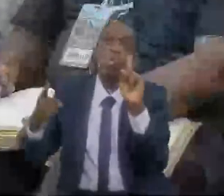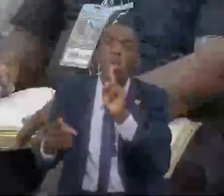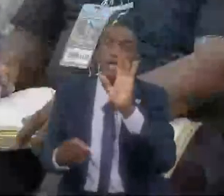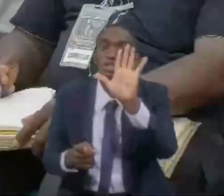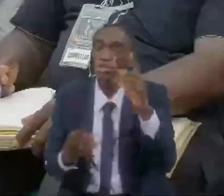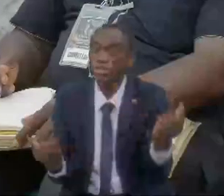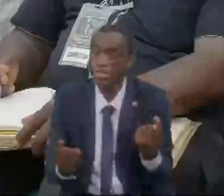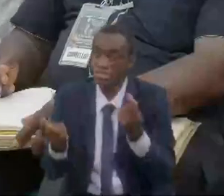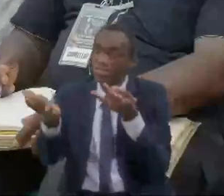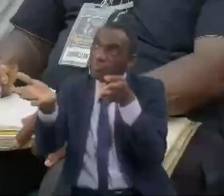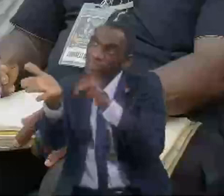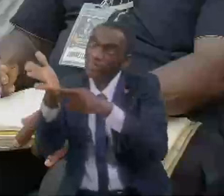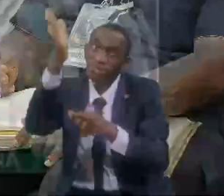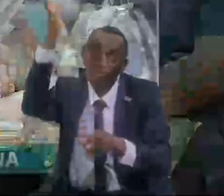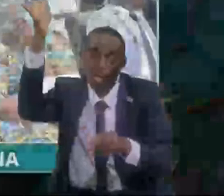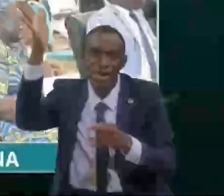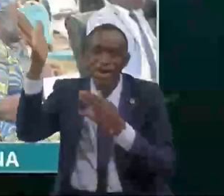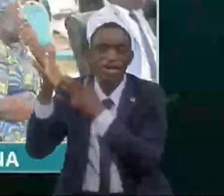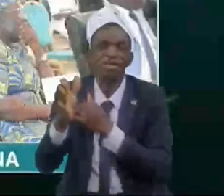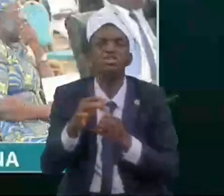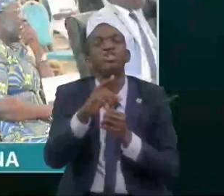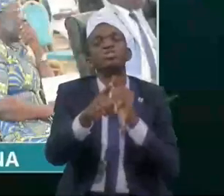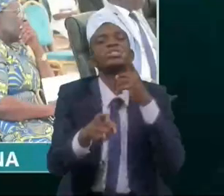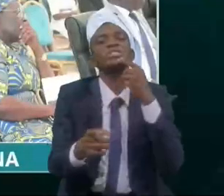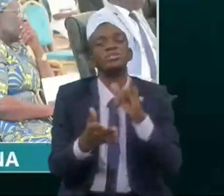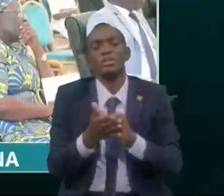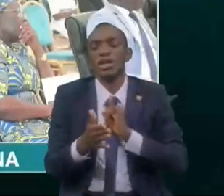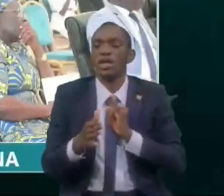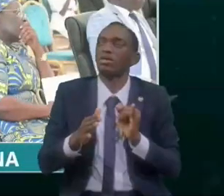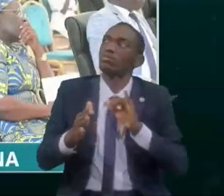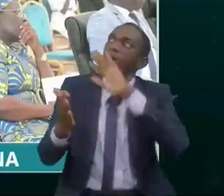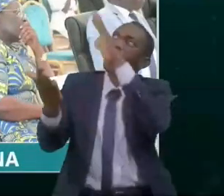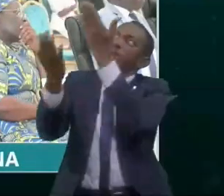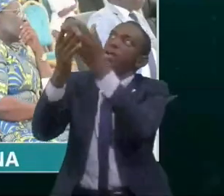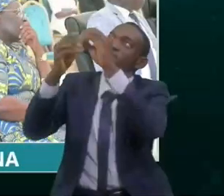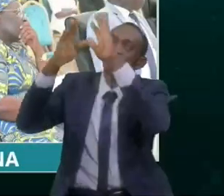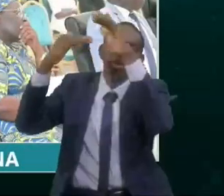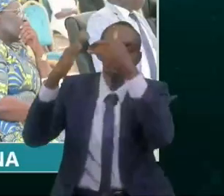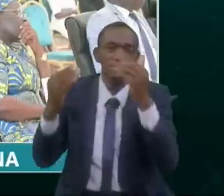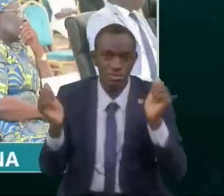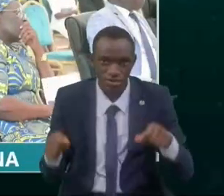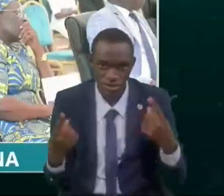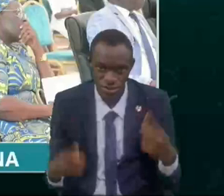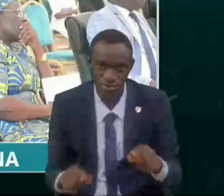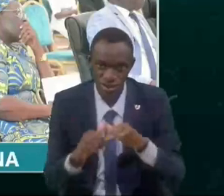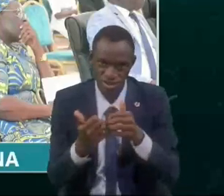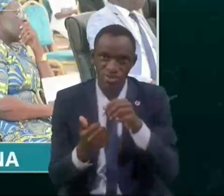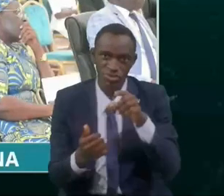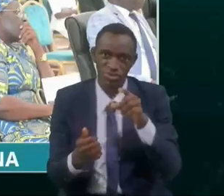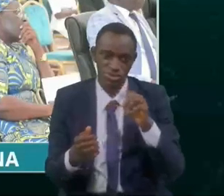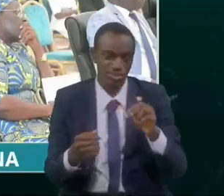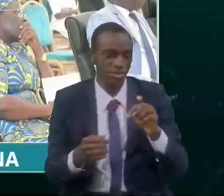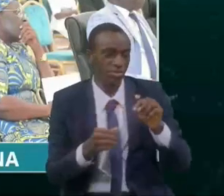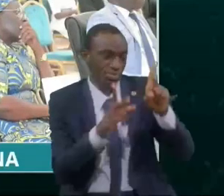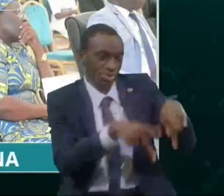ont été écrits et dire, je viens ici au ciel. Comment peut-il même aller